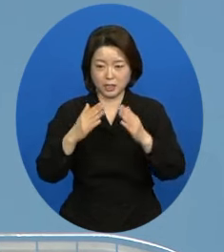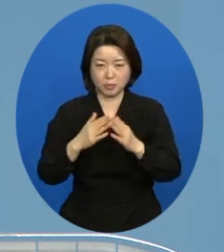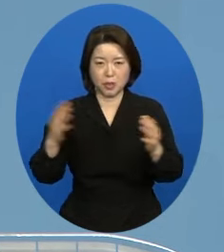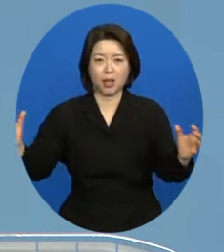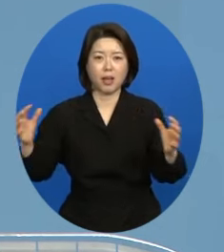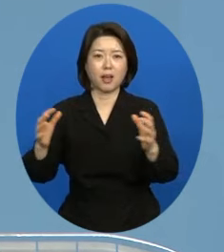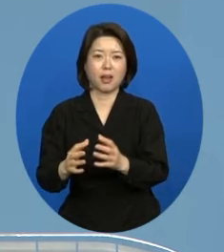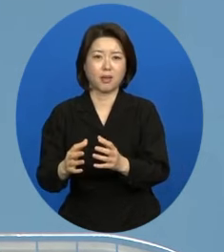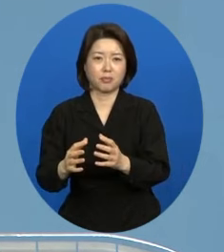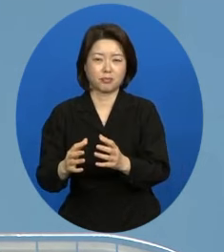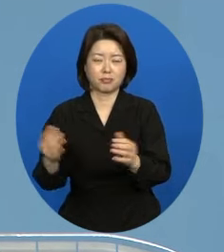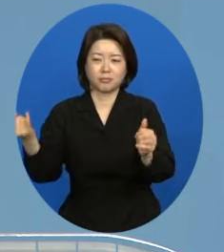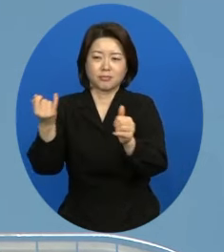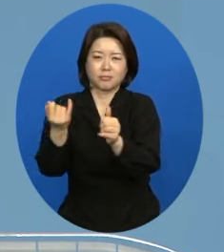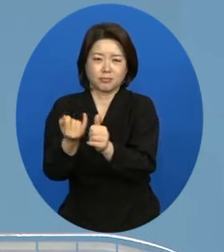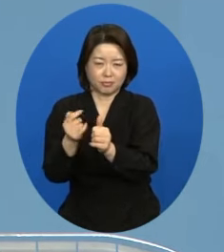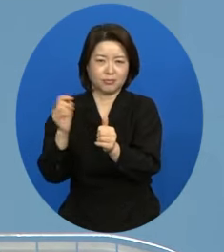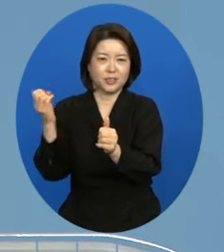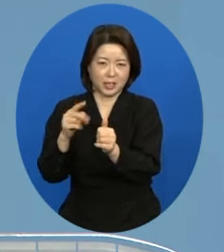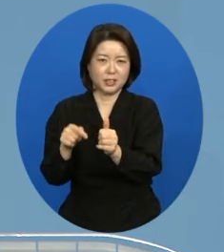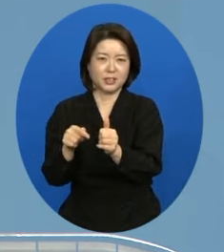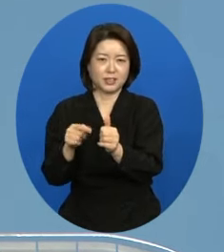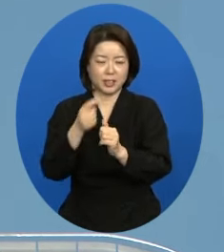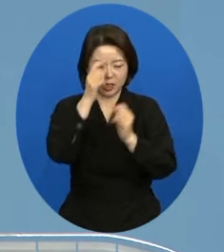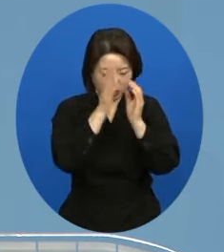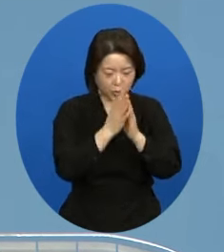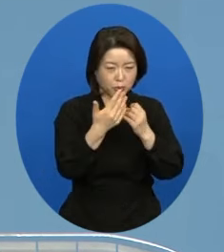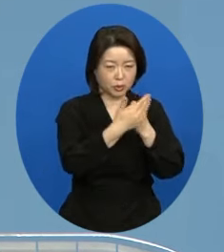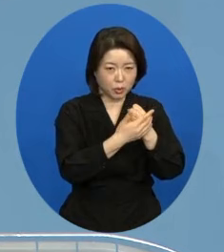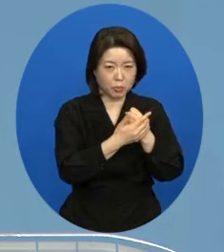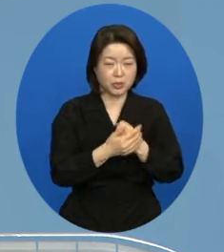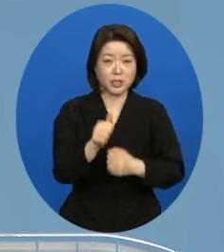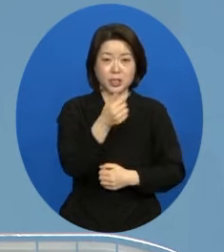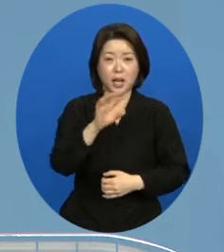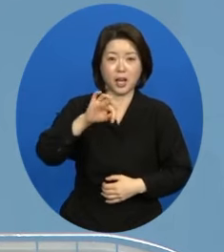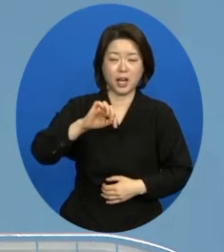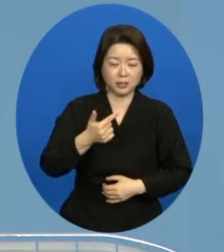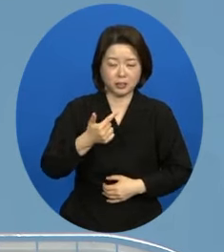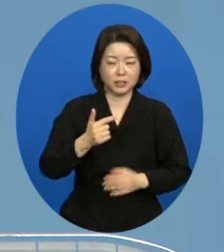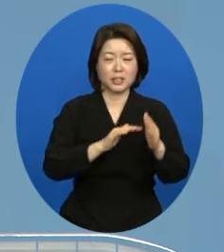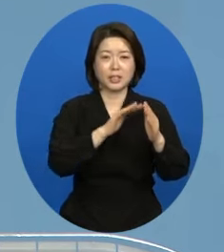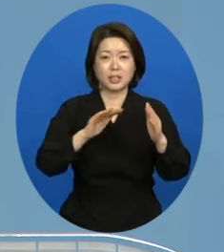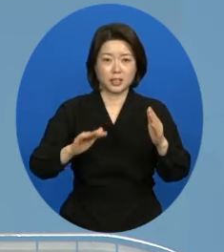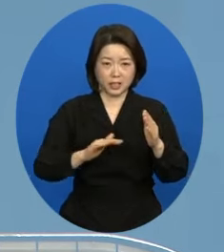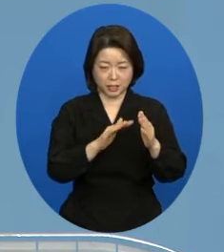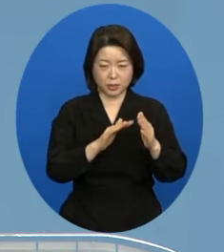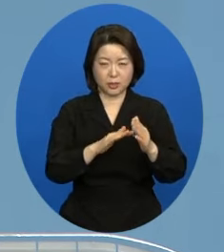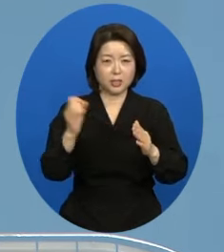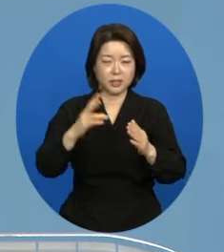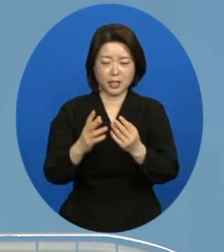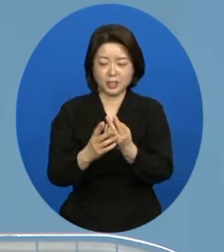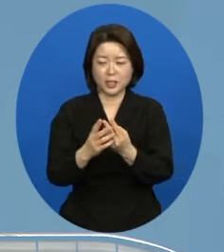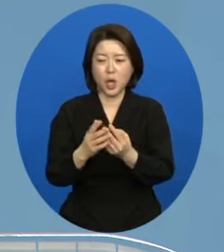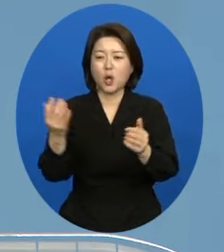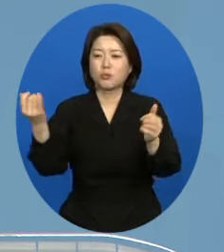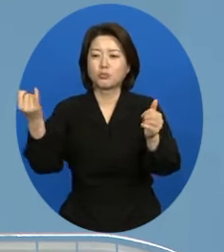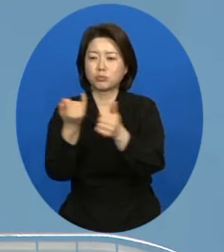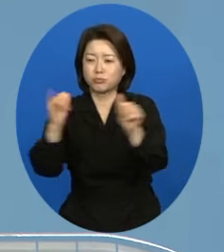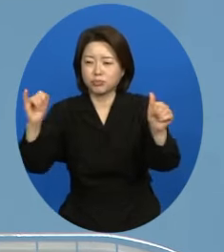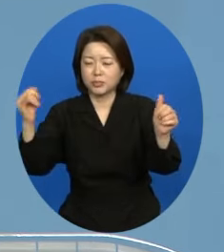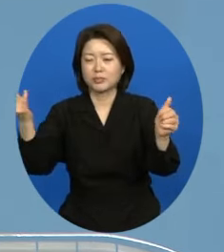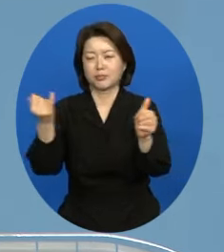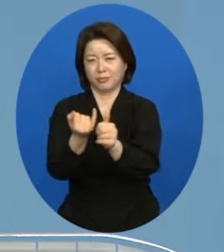같습니다 기도해주신 덕에 족 다시 결합합니다 이런 소식이 온 거예요 얼마나